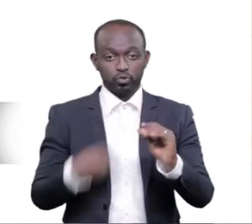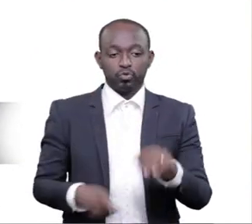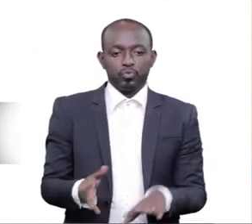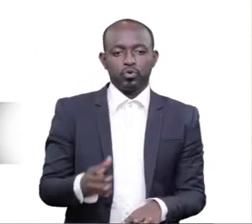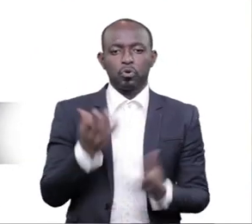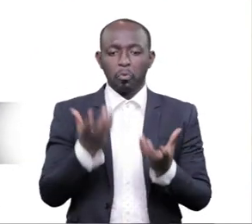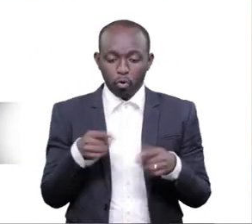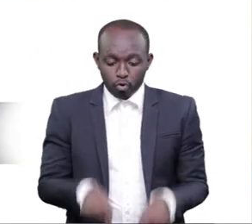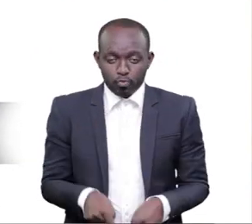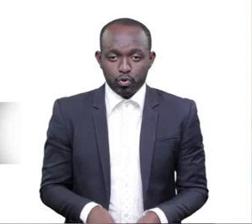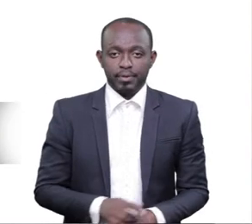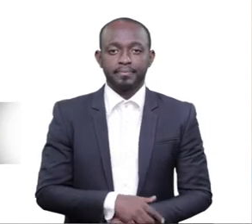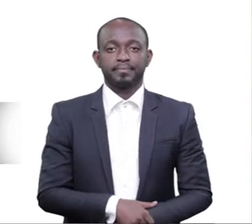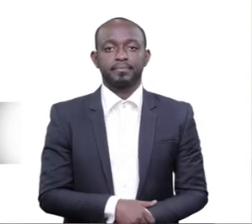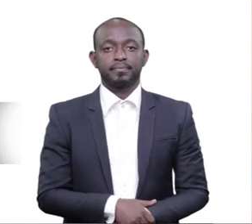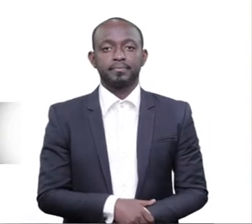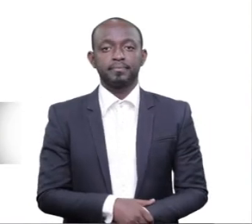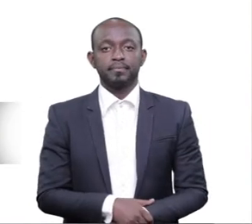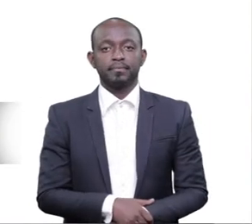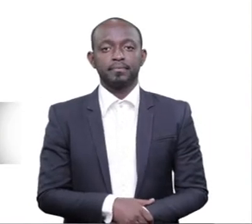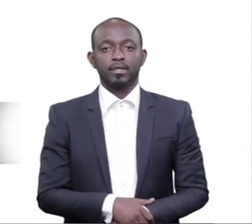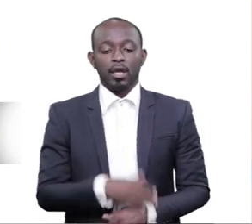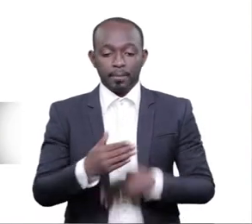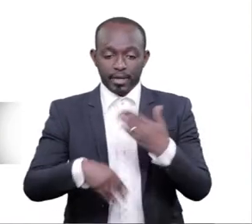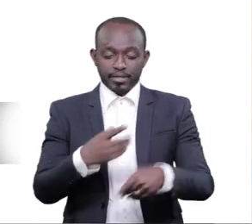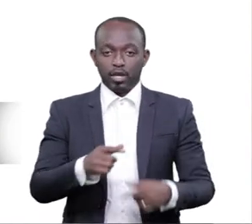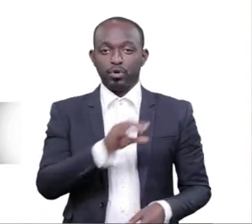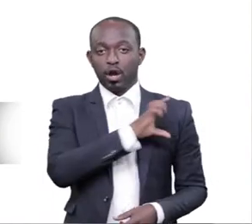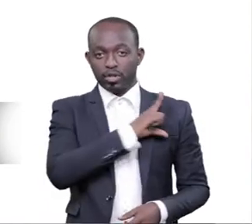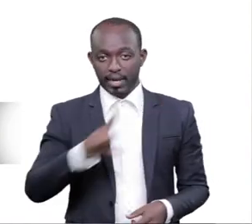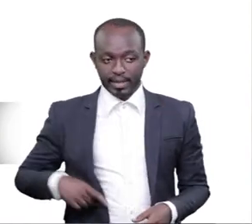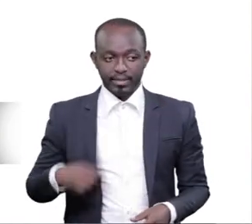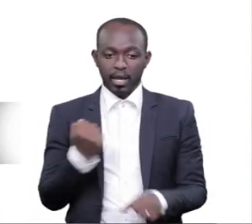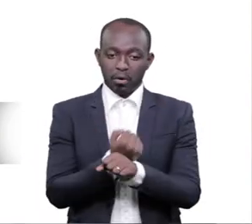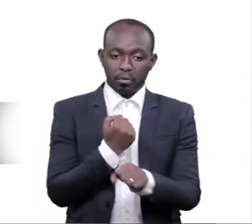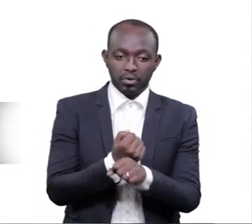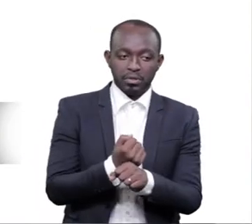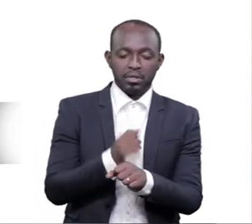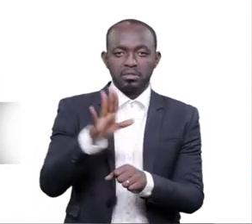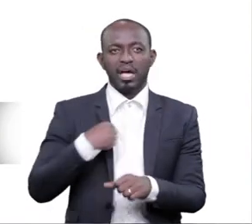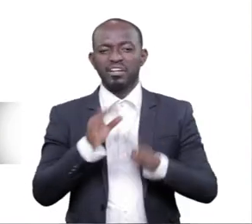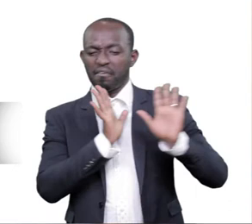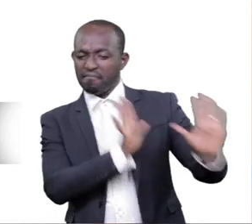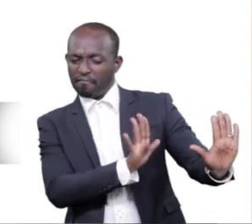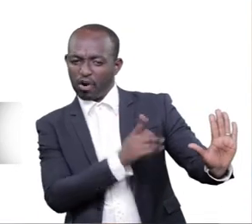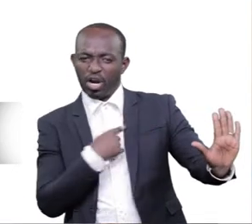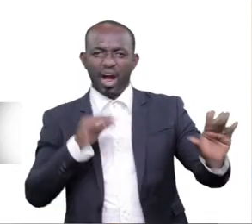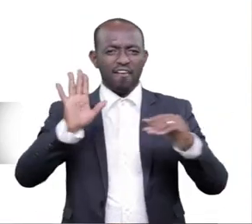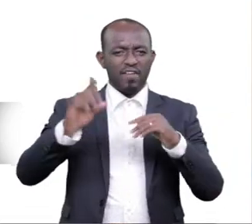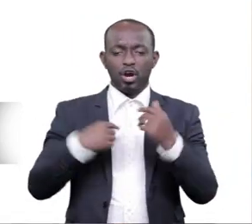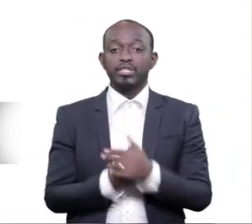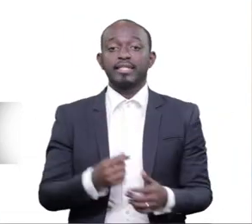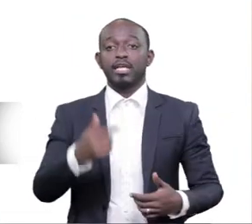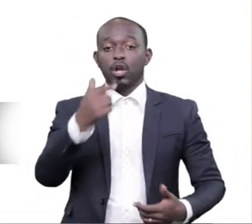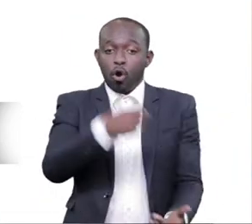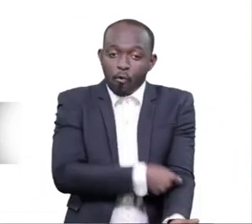buryo usanga ko bigendeye kuri gahunda leta yashyizeho nyinshi cyane zijyanye no kurinda gukumira kuvura